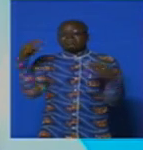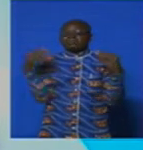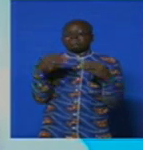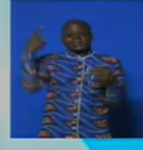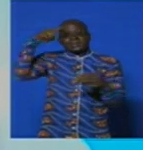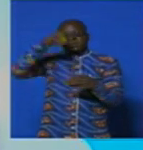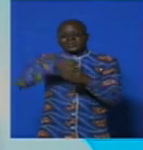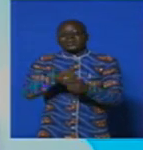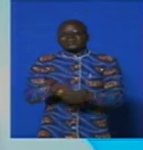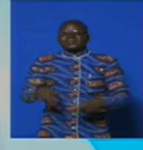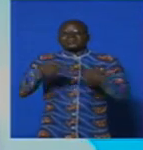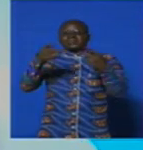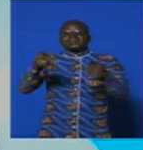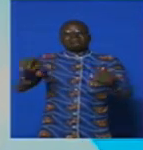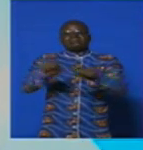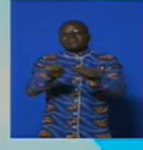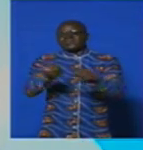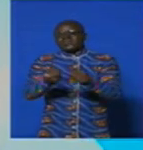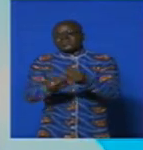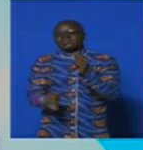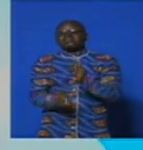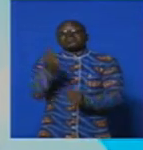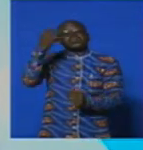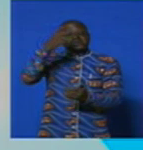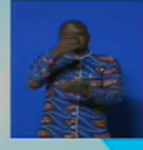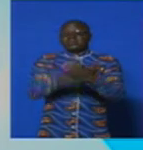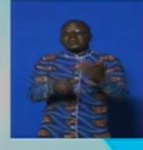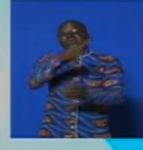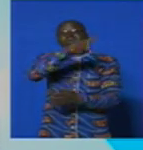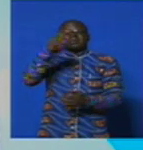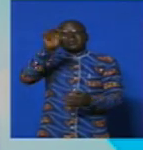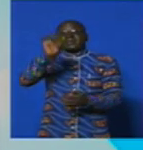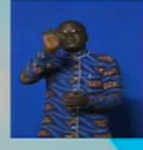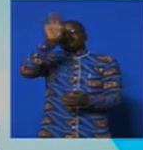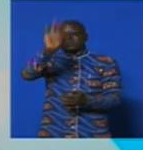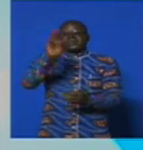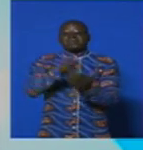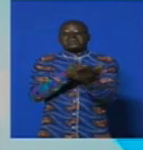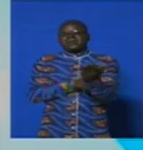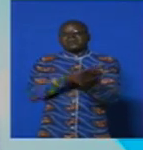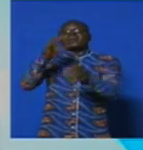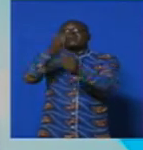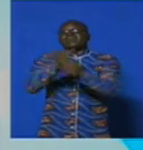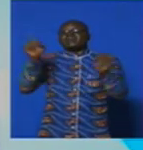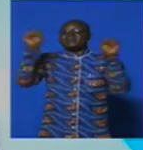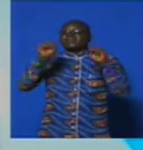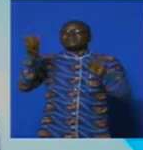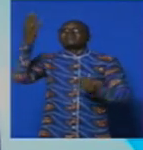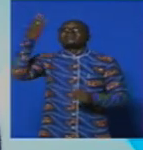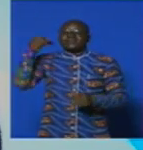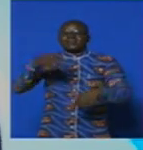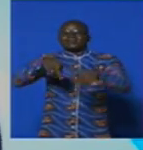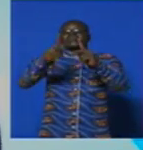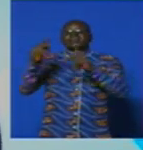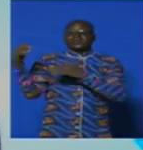précision, des paires de chaussures d'une valeur de 298 millions de francs CFA ont été réceptionnés samedi dernier et permettront de lutter